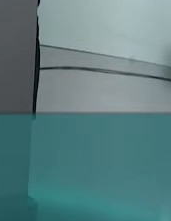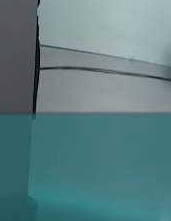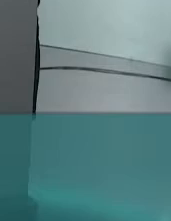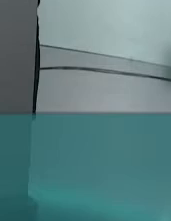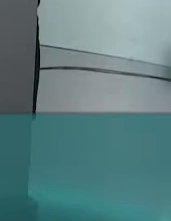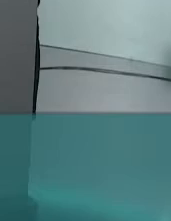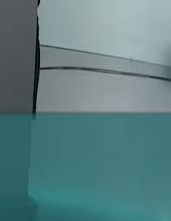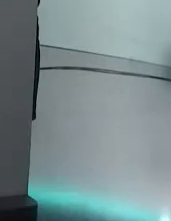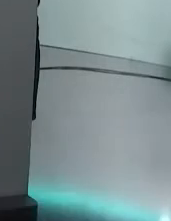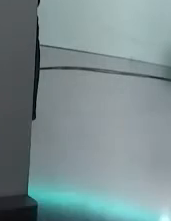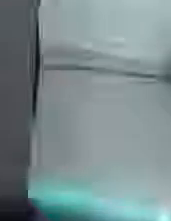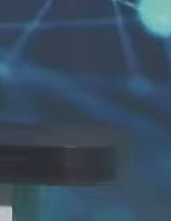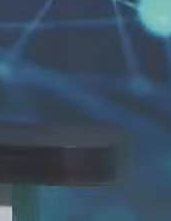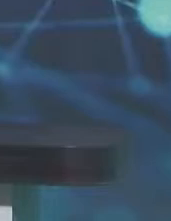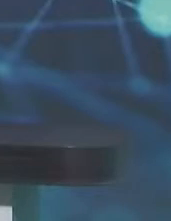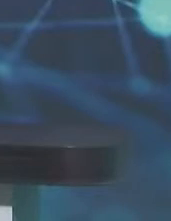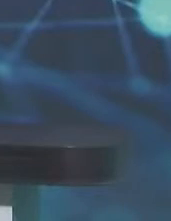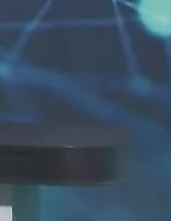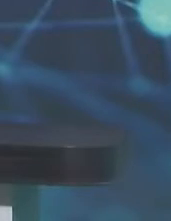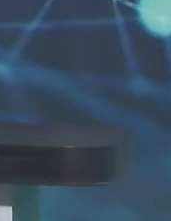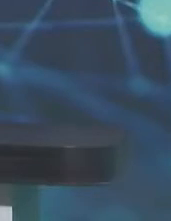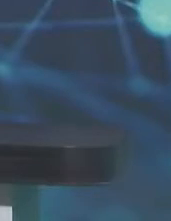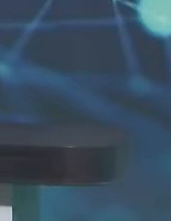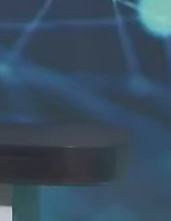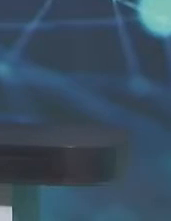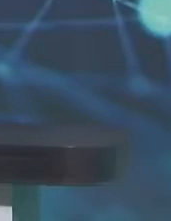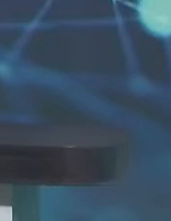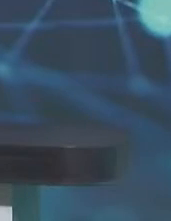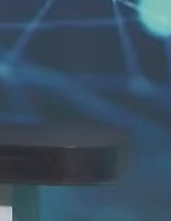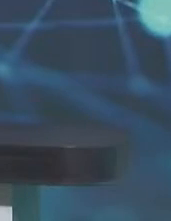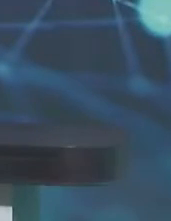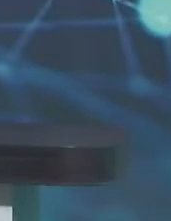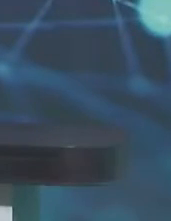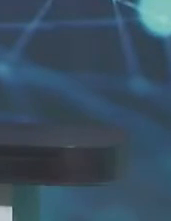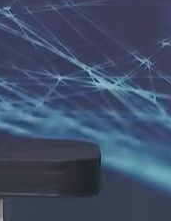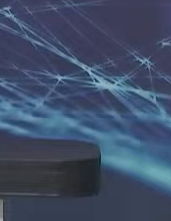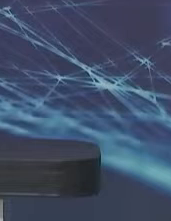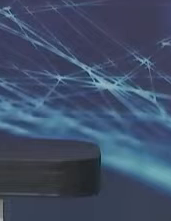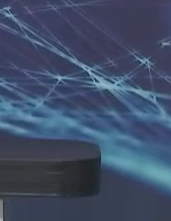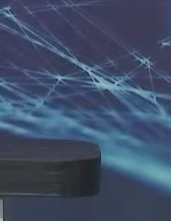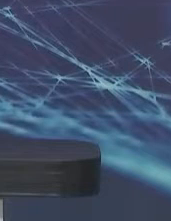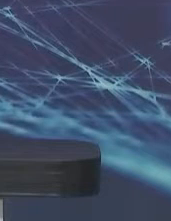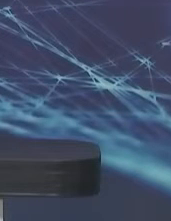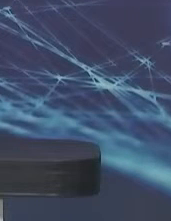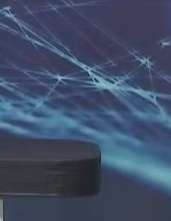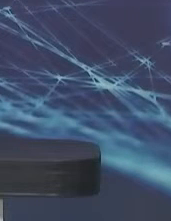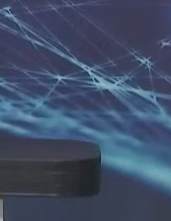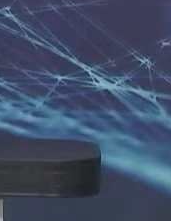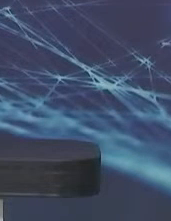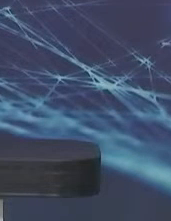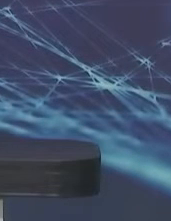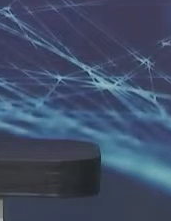Хто саме має подавати декларацію до Державної фіскальної служби у першу хвилю, а хто – у другу? До 1 квітня